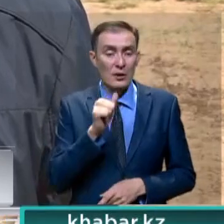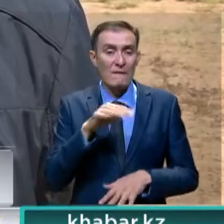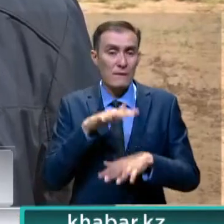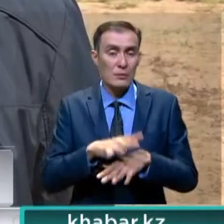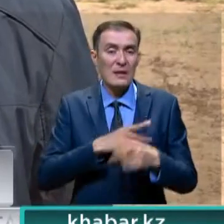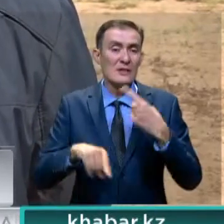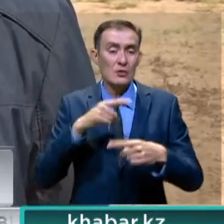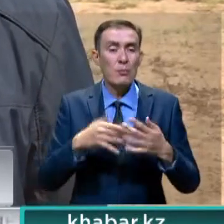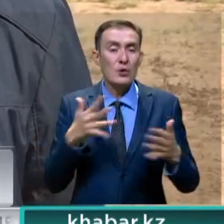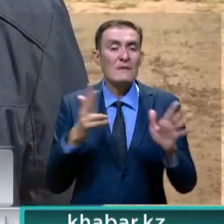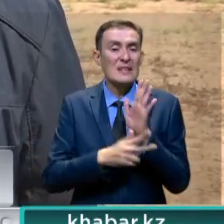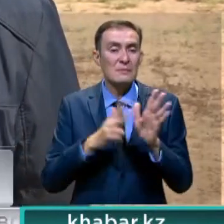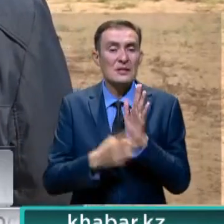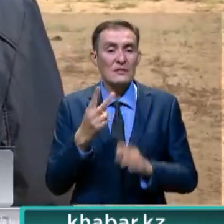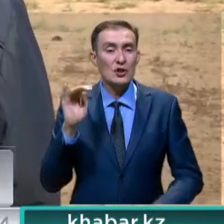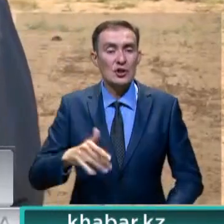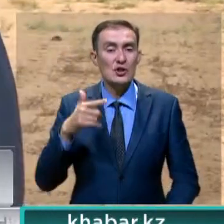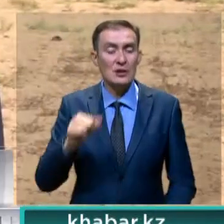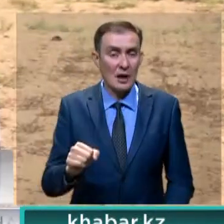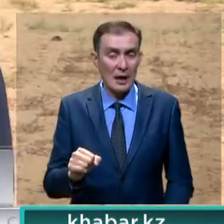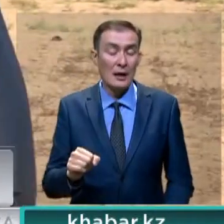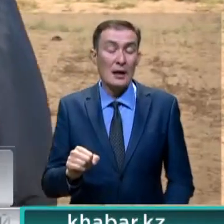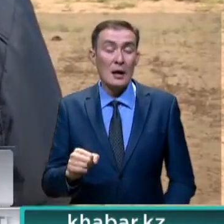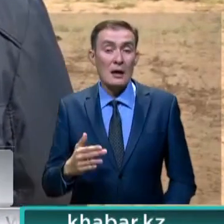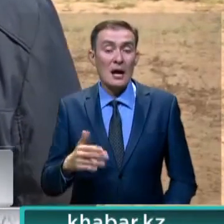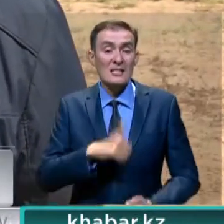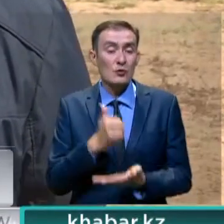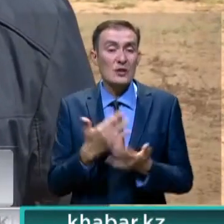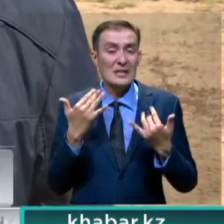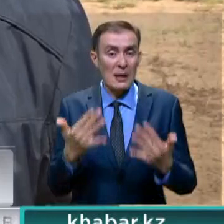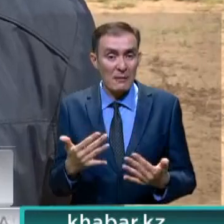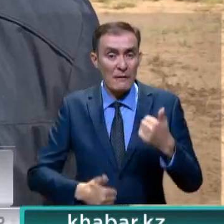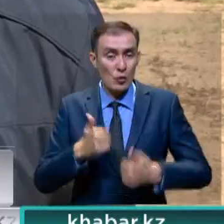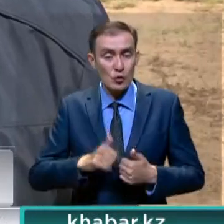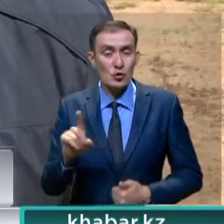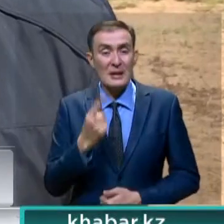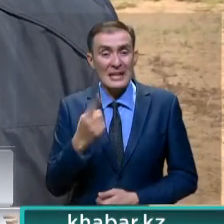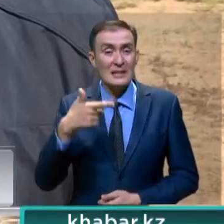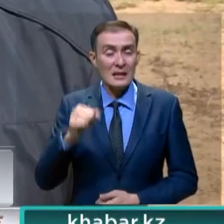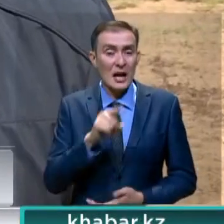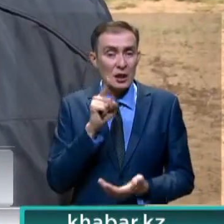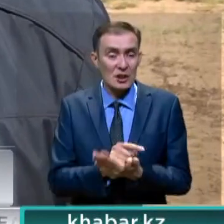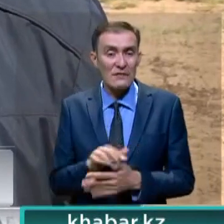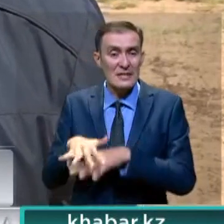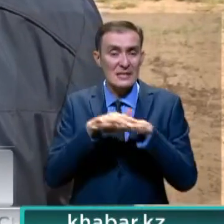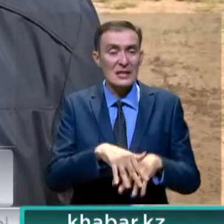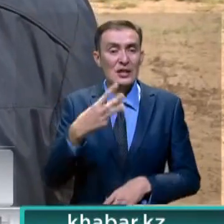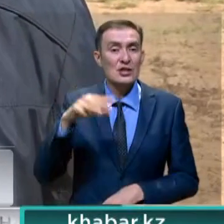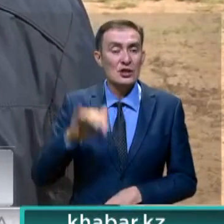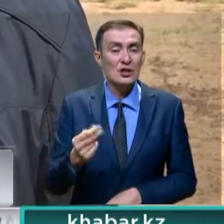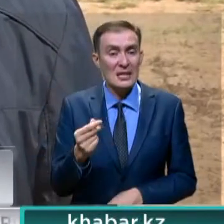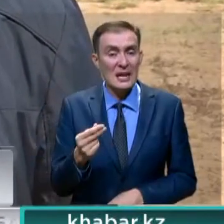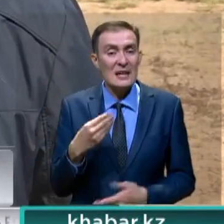было возвращено больше 82 тысяч гектаров. Основное требование конкурса – на 1 гектар нужно внести 30 тысяч